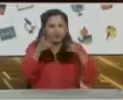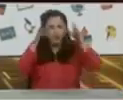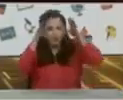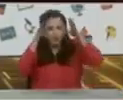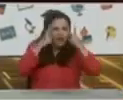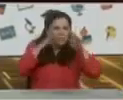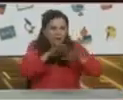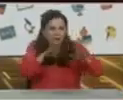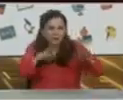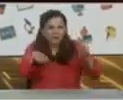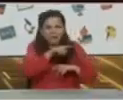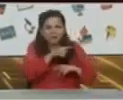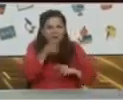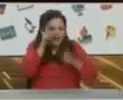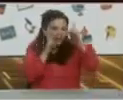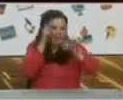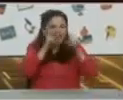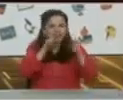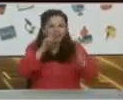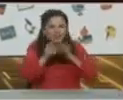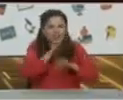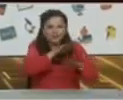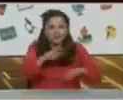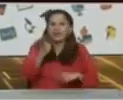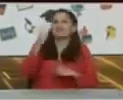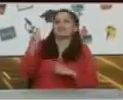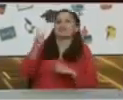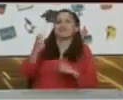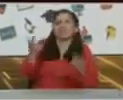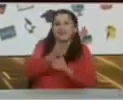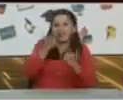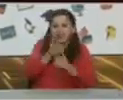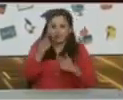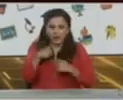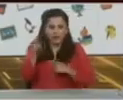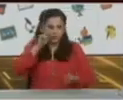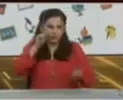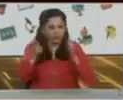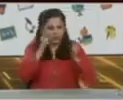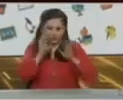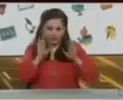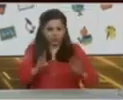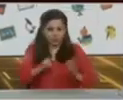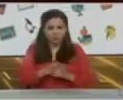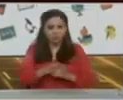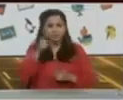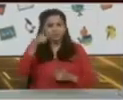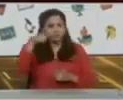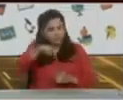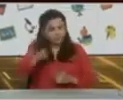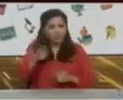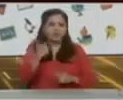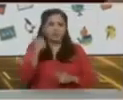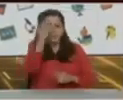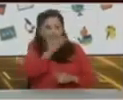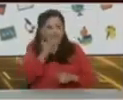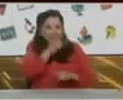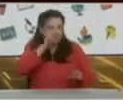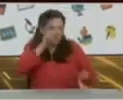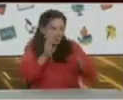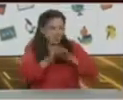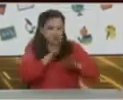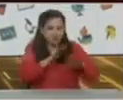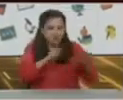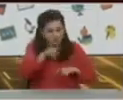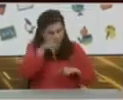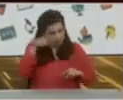एक्सप्रेशन बनाकर कैसे उससे बात करते थे? ऐसा करते हुए क्या कभी